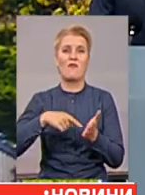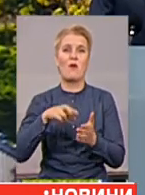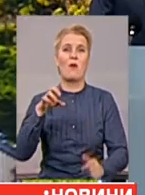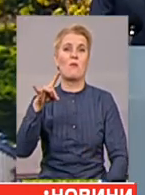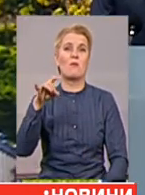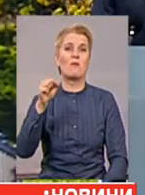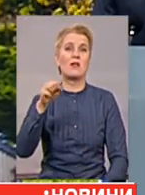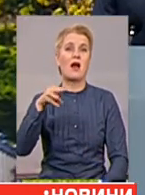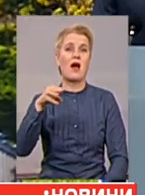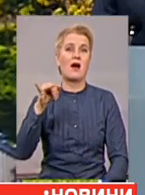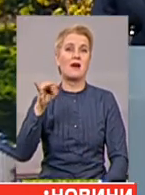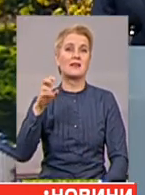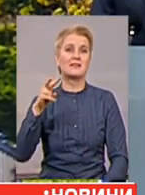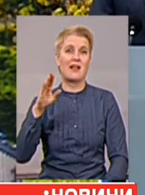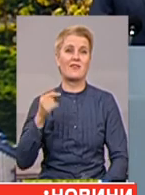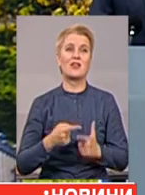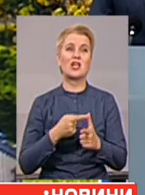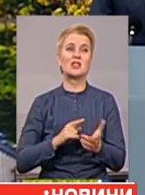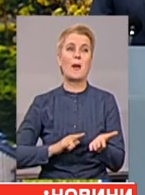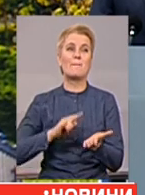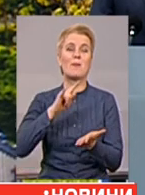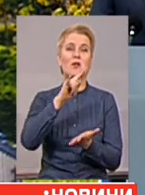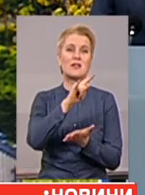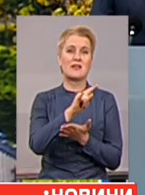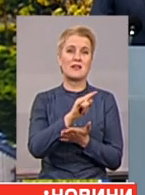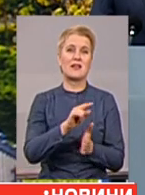чи полетіти лоукостом в Варшаву,